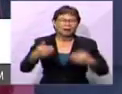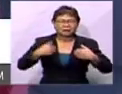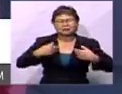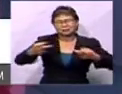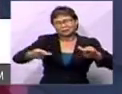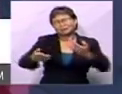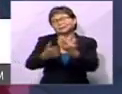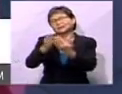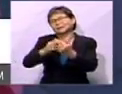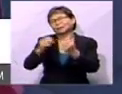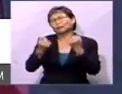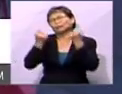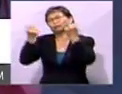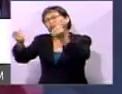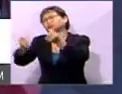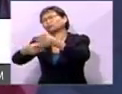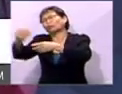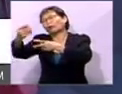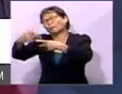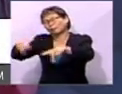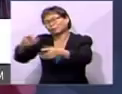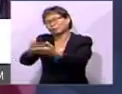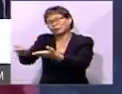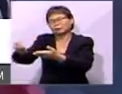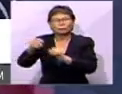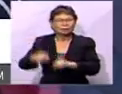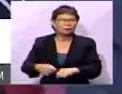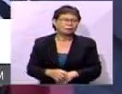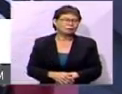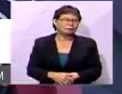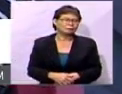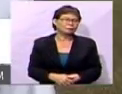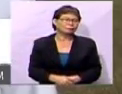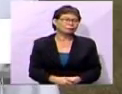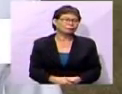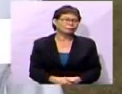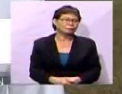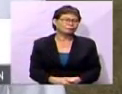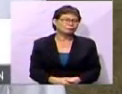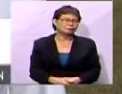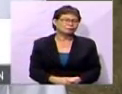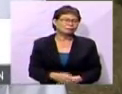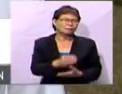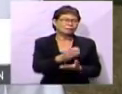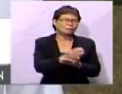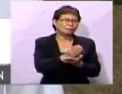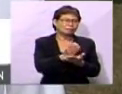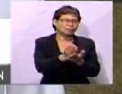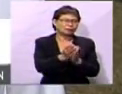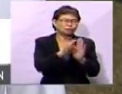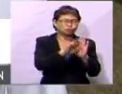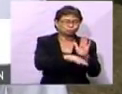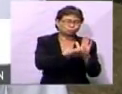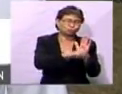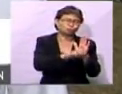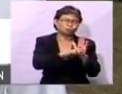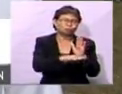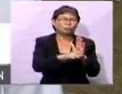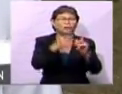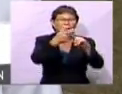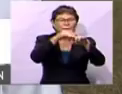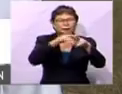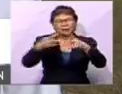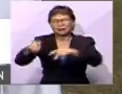keluar. Kalau buat macam ni, senang sikit. Bajet dia banyak murah lagi daripada kedai biasa